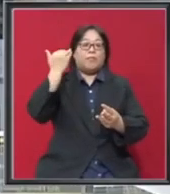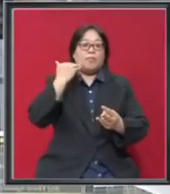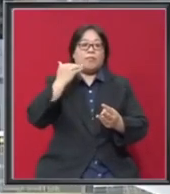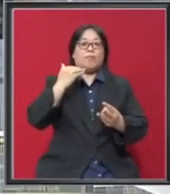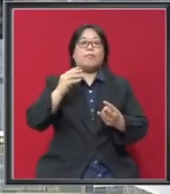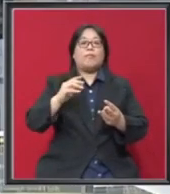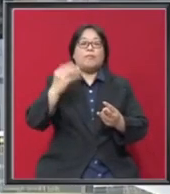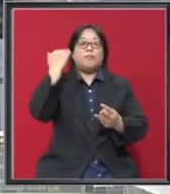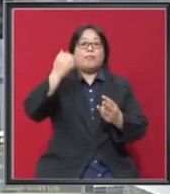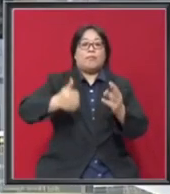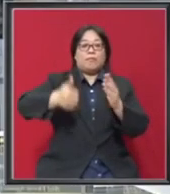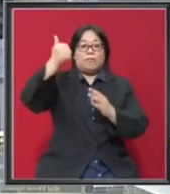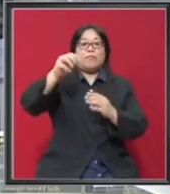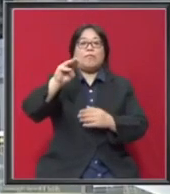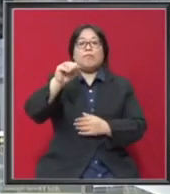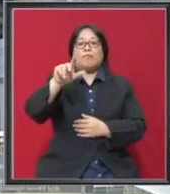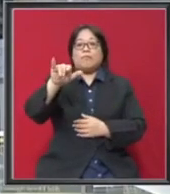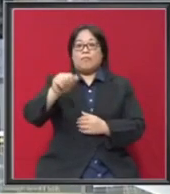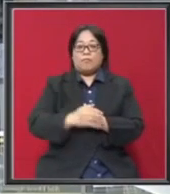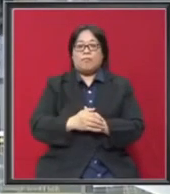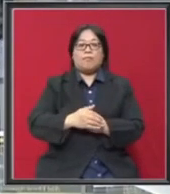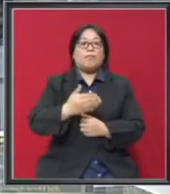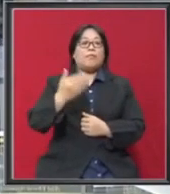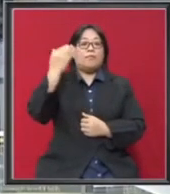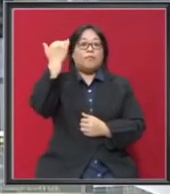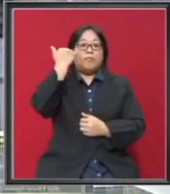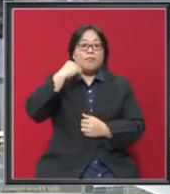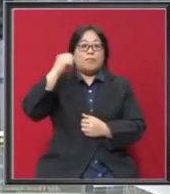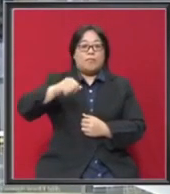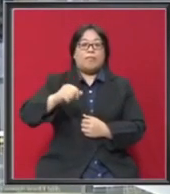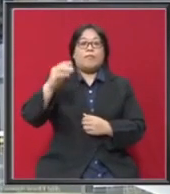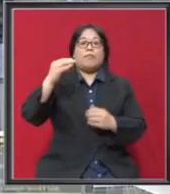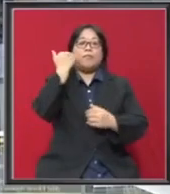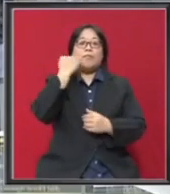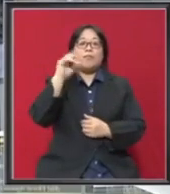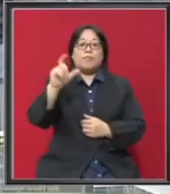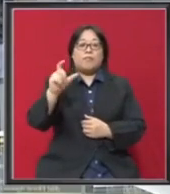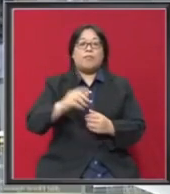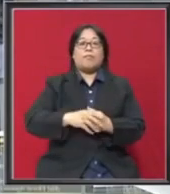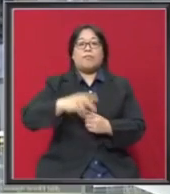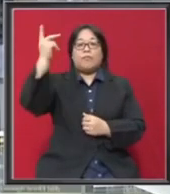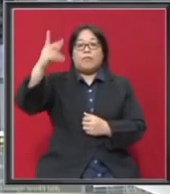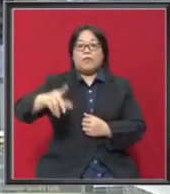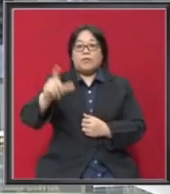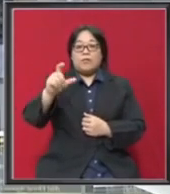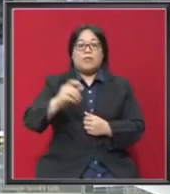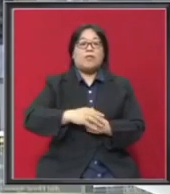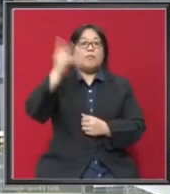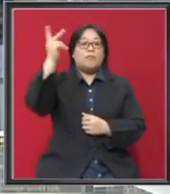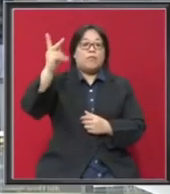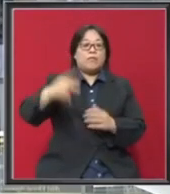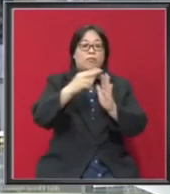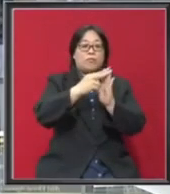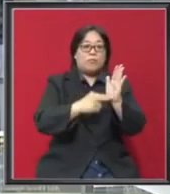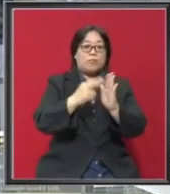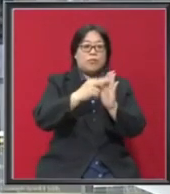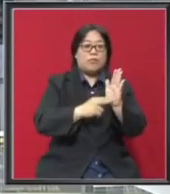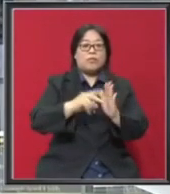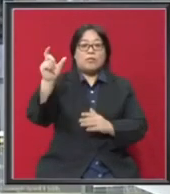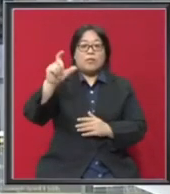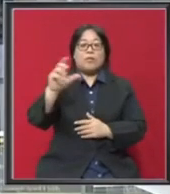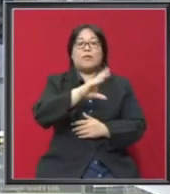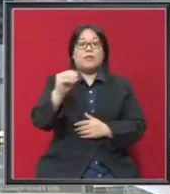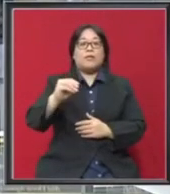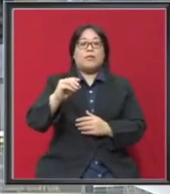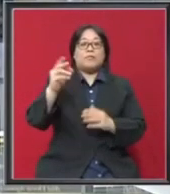kehakiman mahkamah tinggi melayang Hakim Mahkamah rayuan Syariah Profesor ia Profesor undang-undang pengamal undang-undang seri